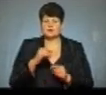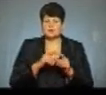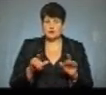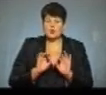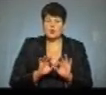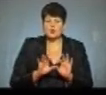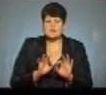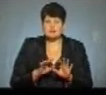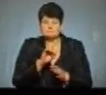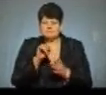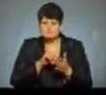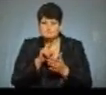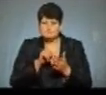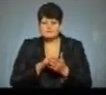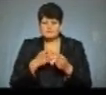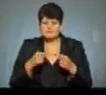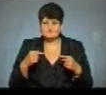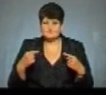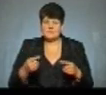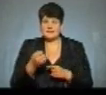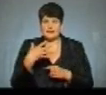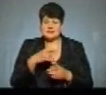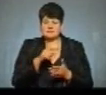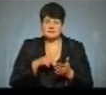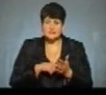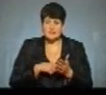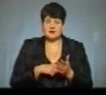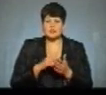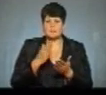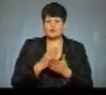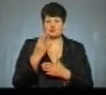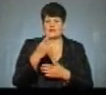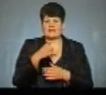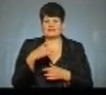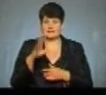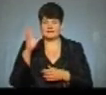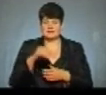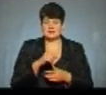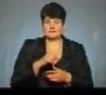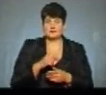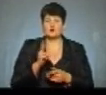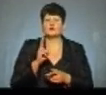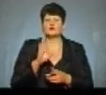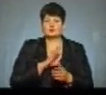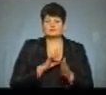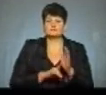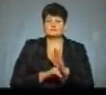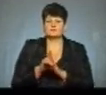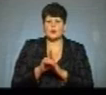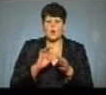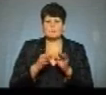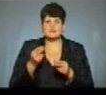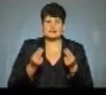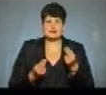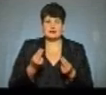вікторину з 15 запитань. Учасники мають 4 хвилини на всі відповіді. Хто був основоположником Олімпійських